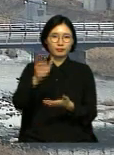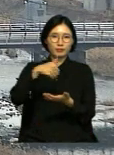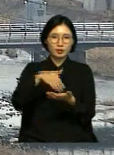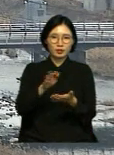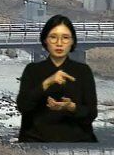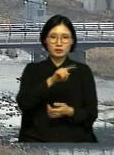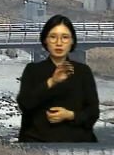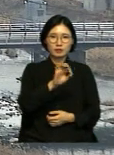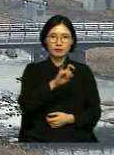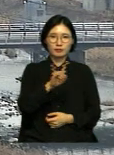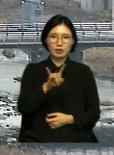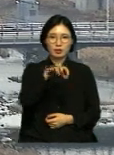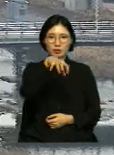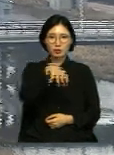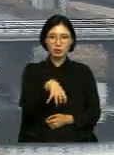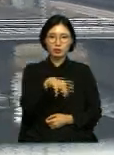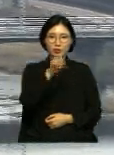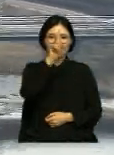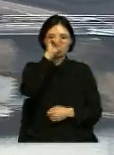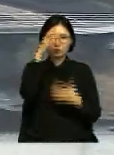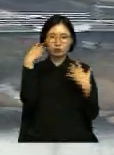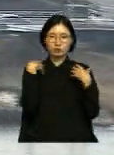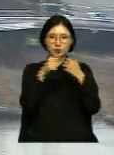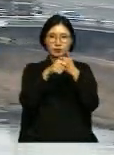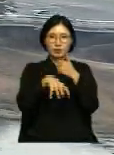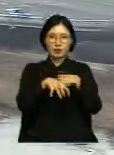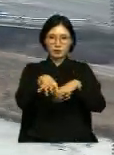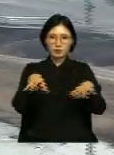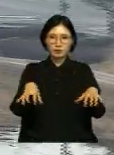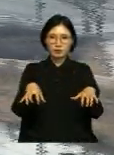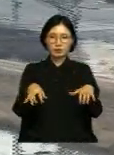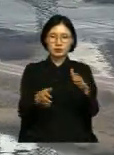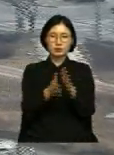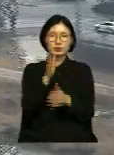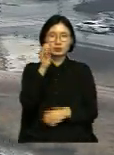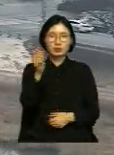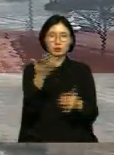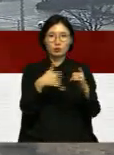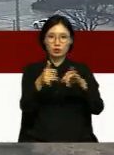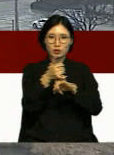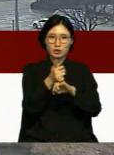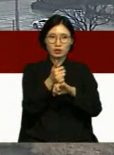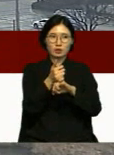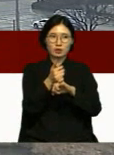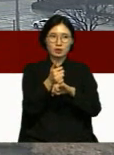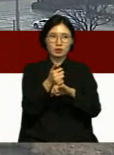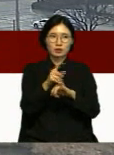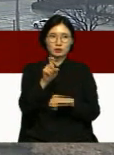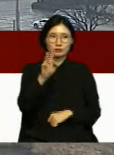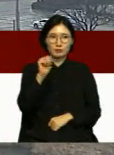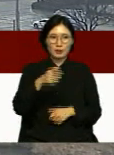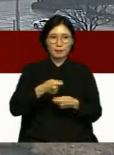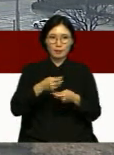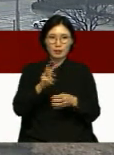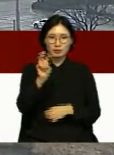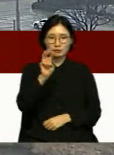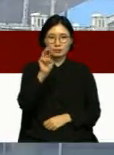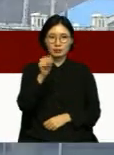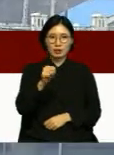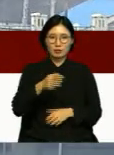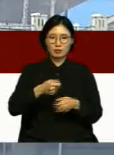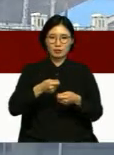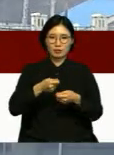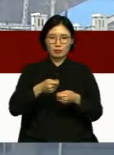동두천시 상패동의 국가산업단지 조성은 최용독 시장의 공약 사항입니다. 10만 평 부지를 30만 평으로 확대